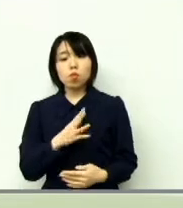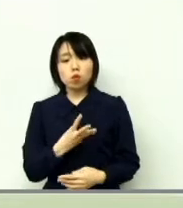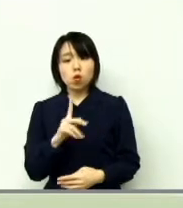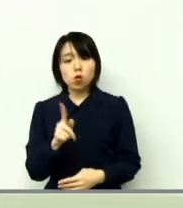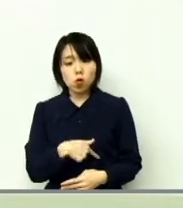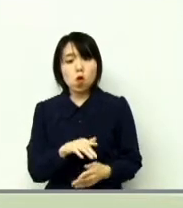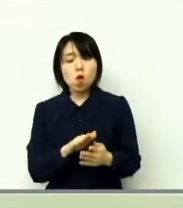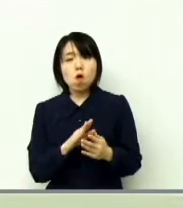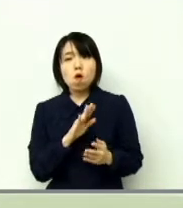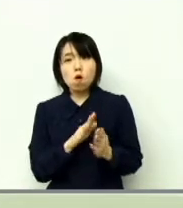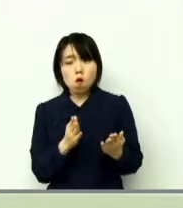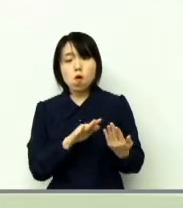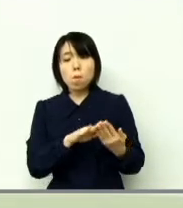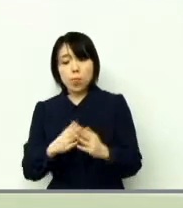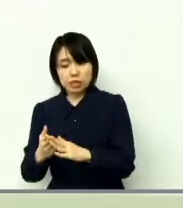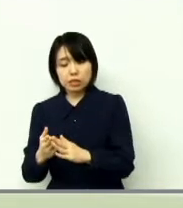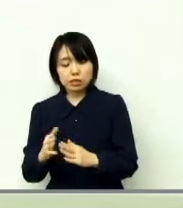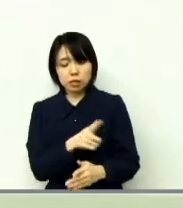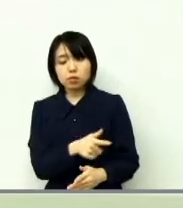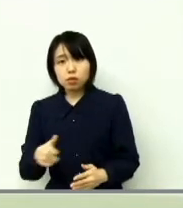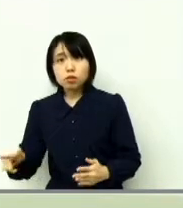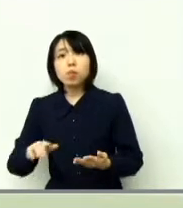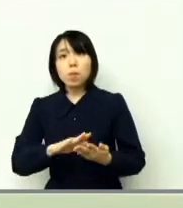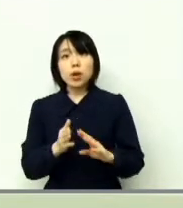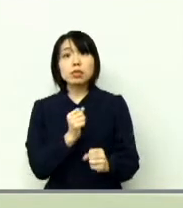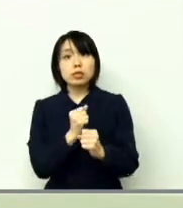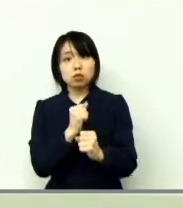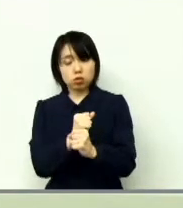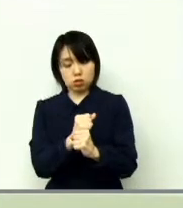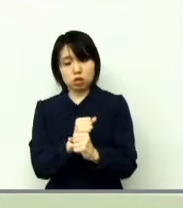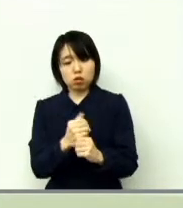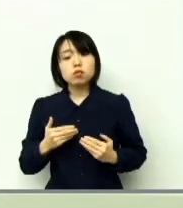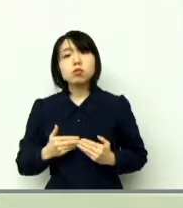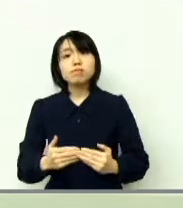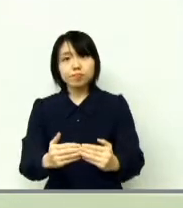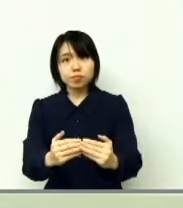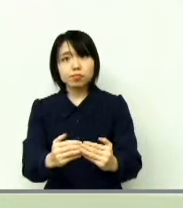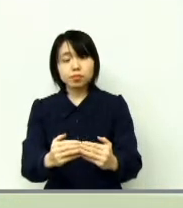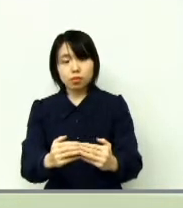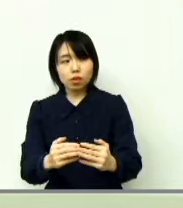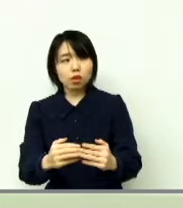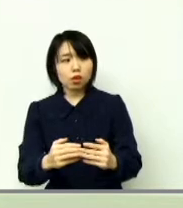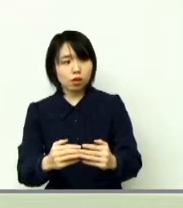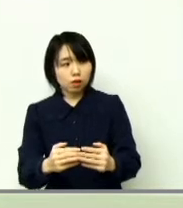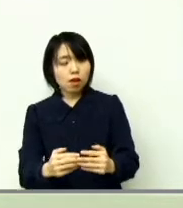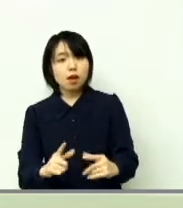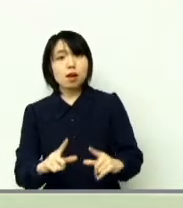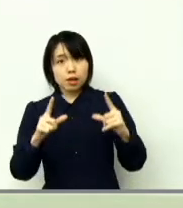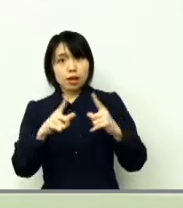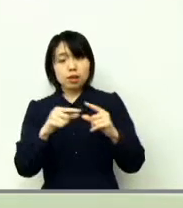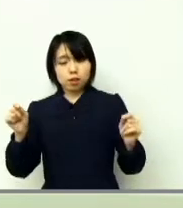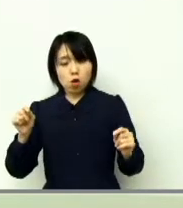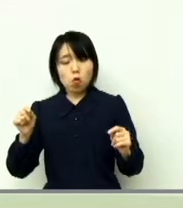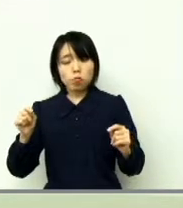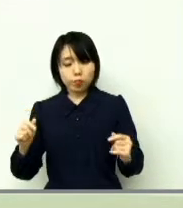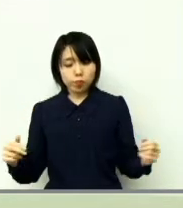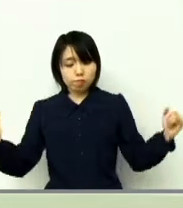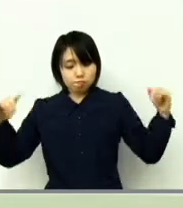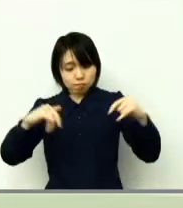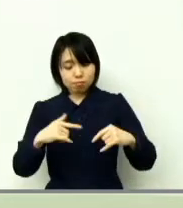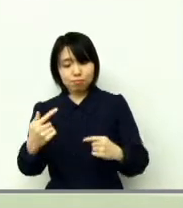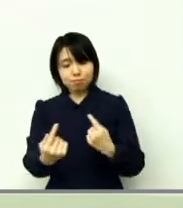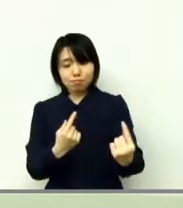区のまちづくりを推進し、東日本の滞留拠点というものを創出をしていくというプロジェクトでござい